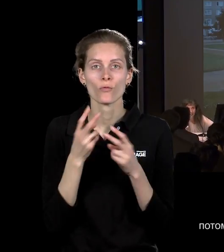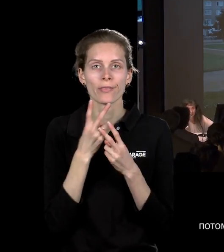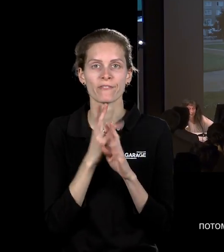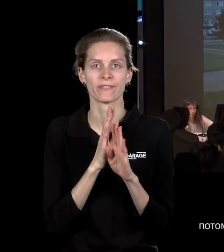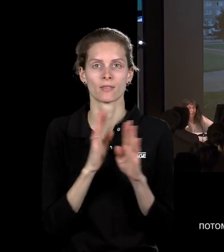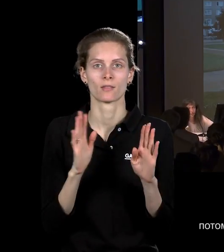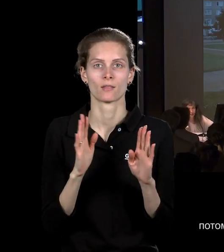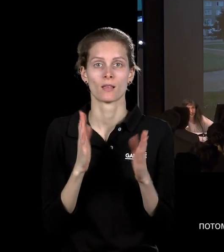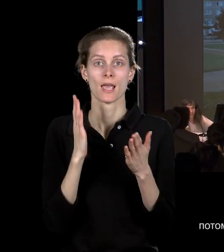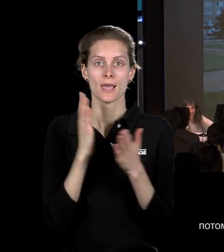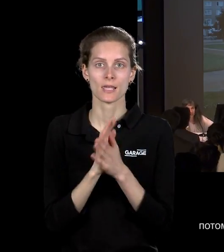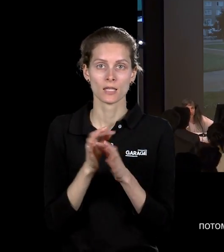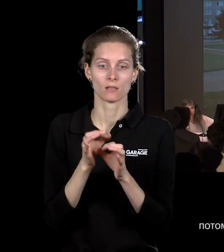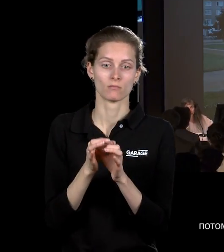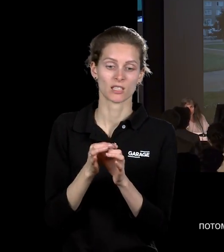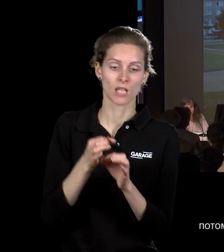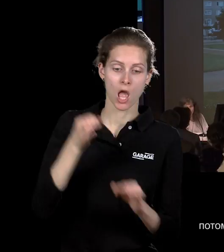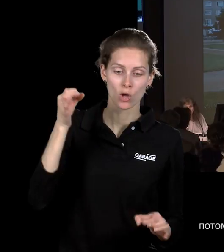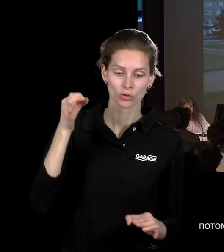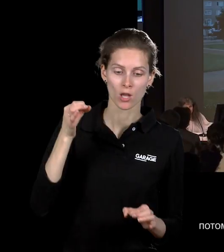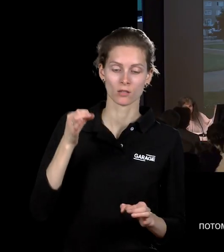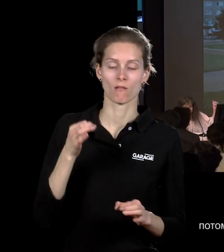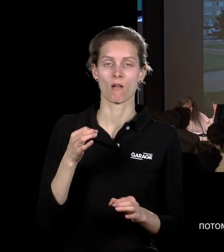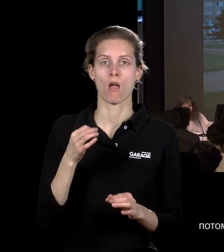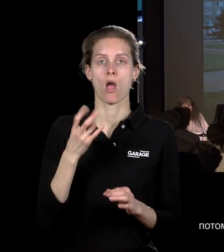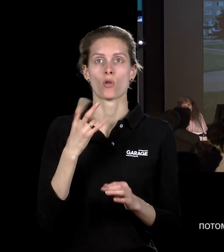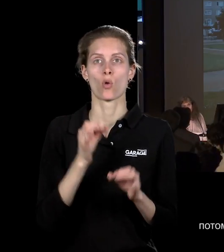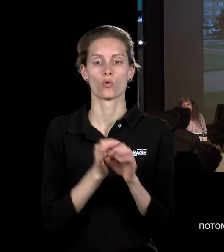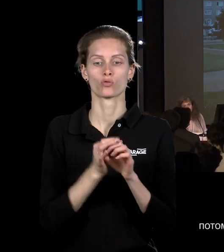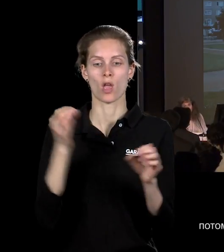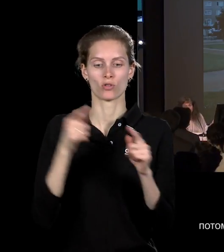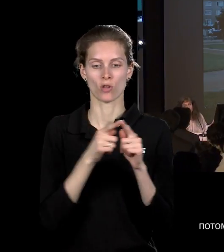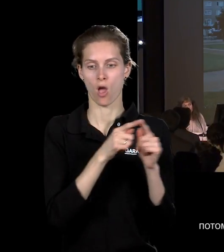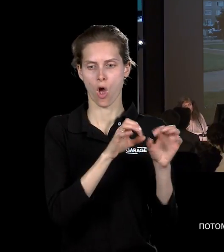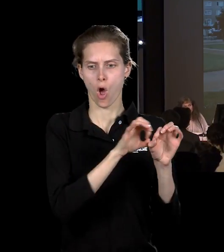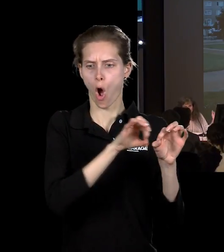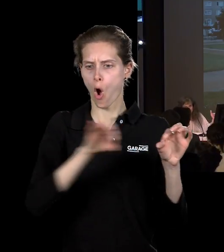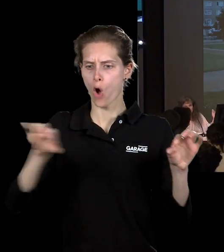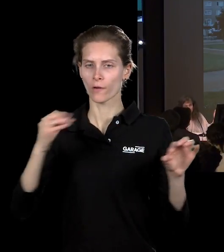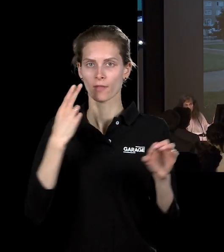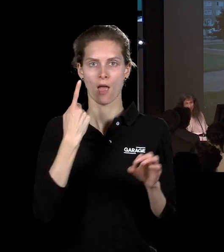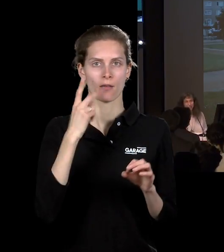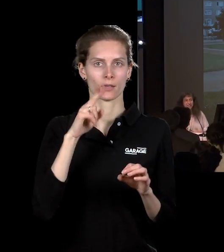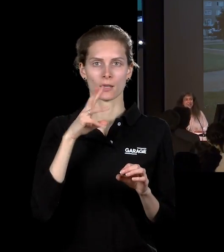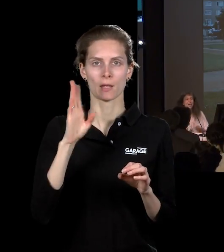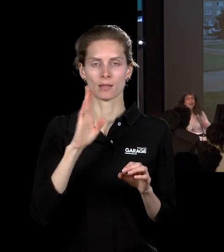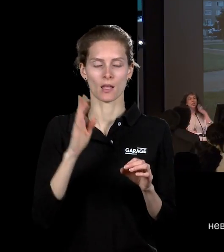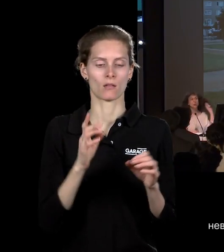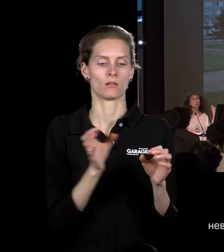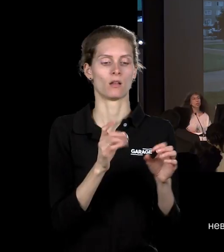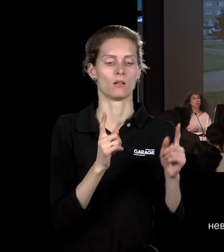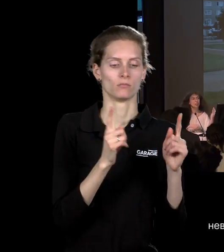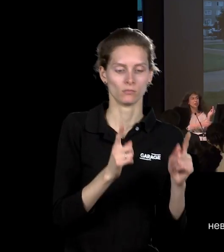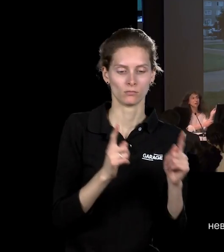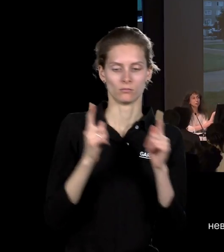этот стержень, причем стержень был составной, потому что нельзя было изготовить километровый этот стержень, его надо было по частям туда загонять.